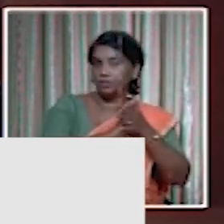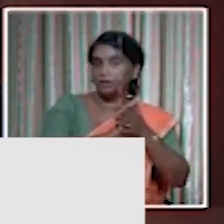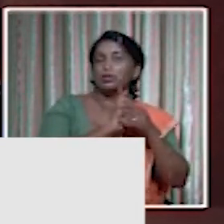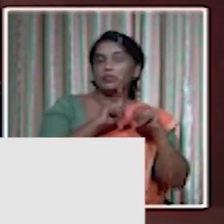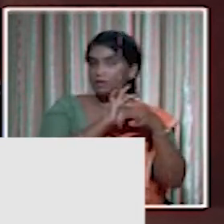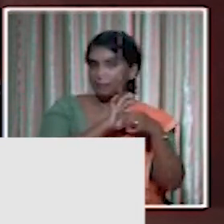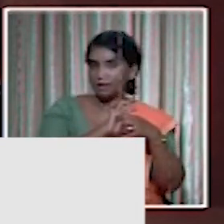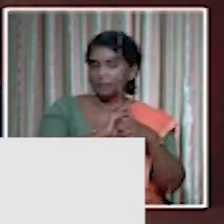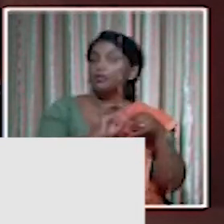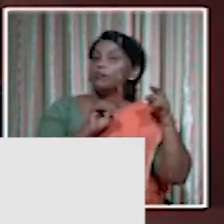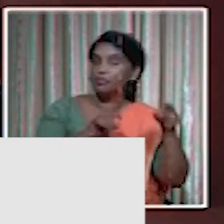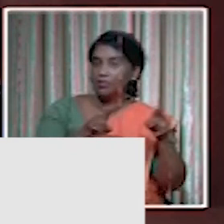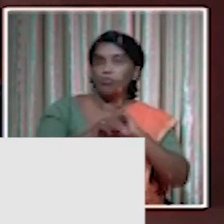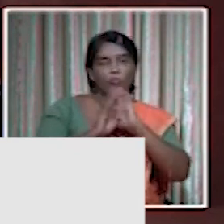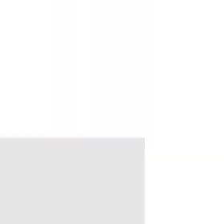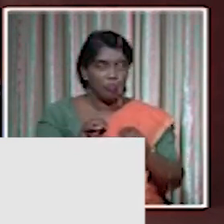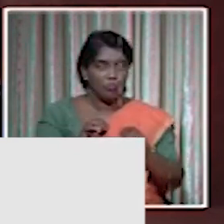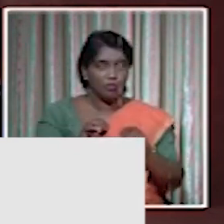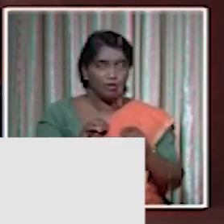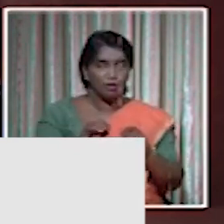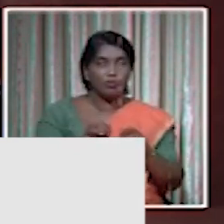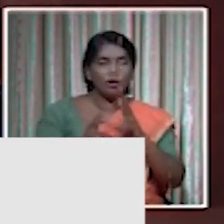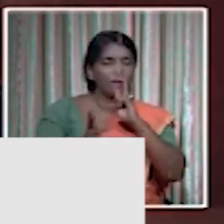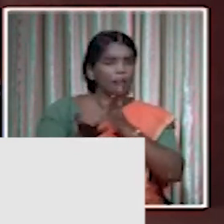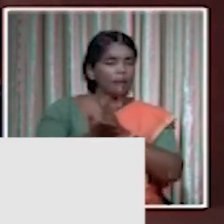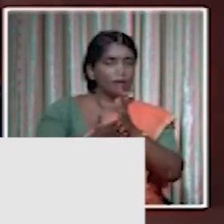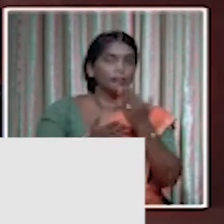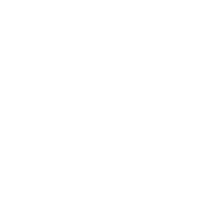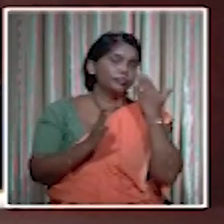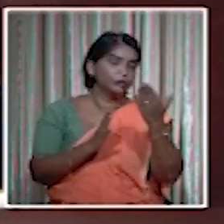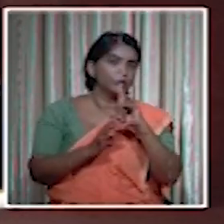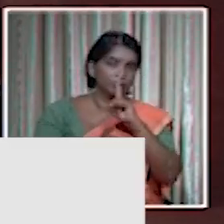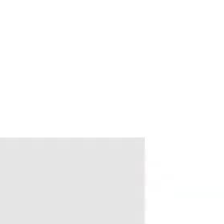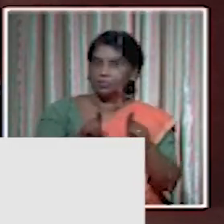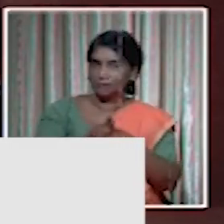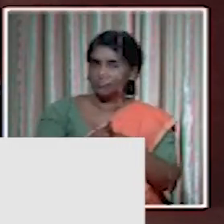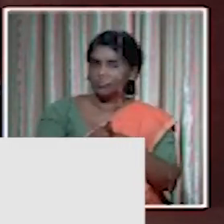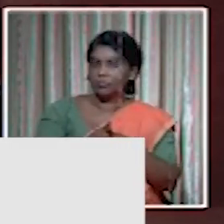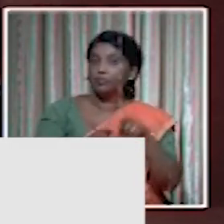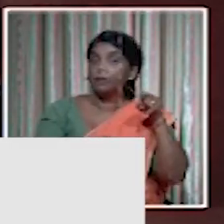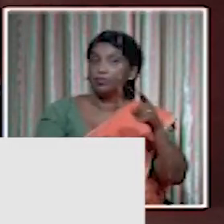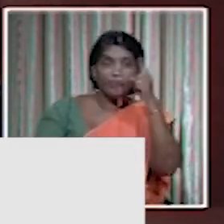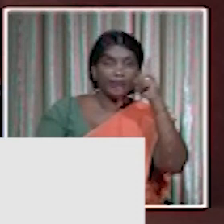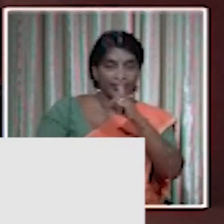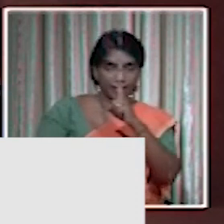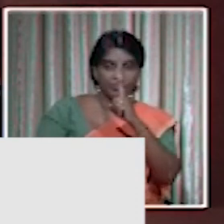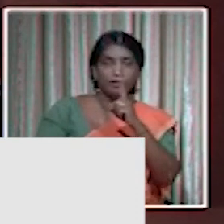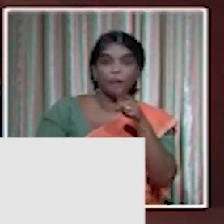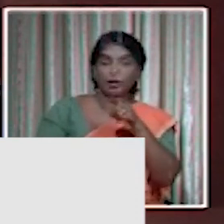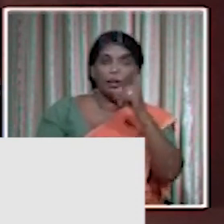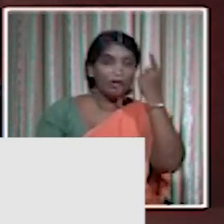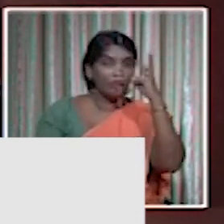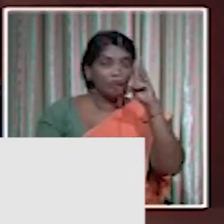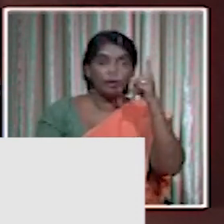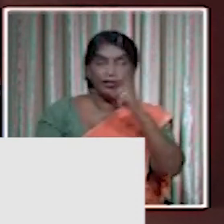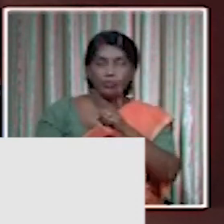හෝල්ඩින් සමාගමක් සමග. ඒ නිසා මේ මුළුමනින්ම කැබිනට් මණ්ඩලය නොමග යැවීමක් හැටියට මේක සඳහන් කරන්න පුළුවන්. ඒ වගේම මේ 13 එක වගන්ති මේ 13 එක